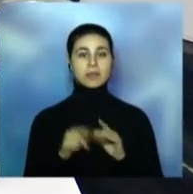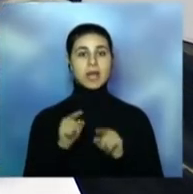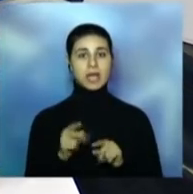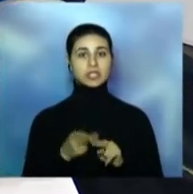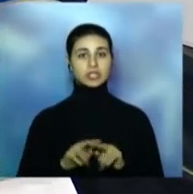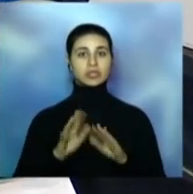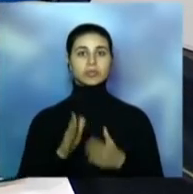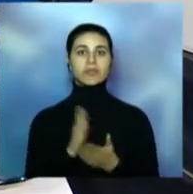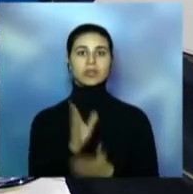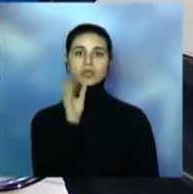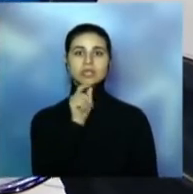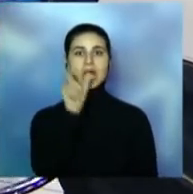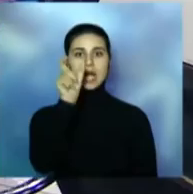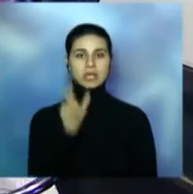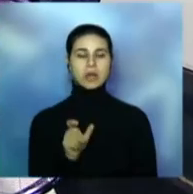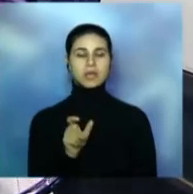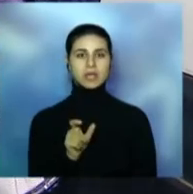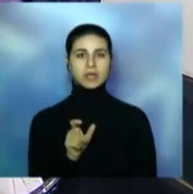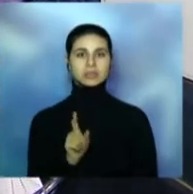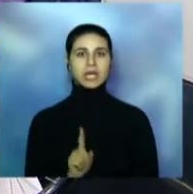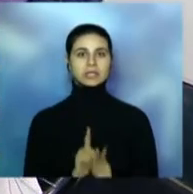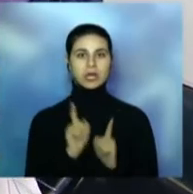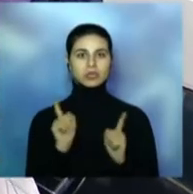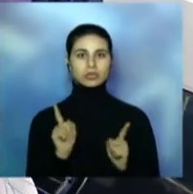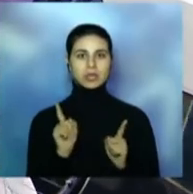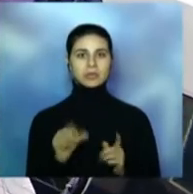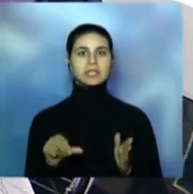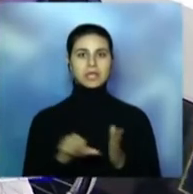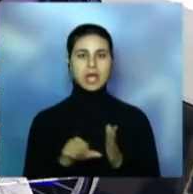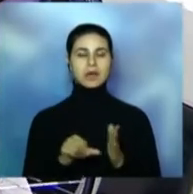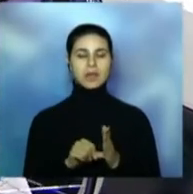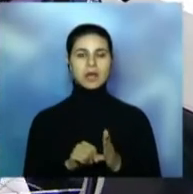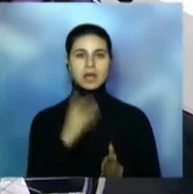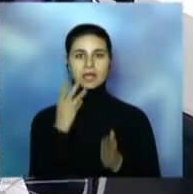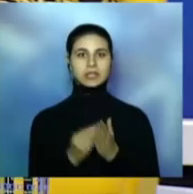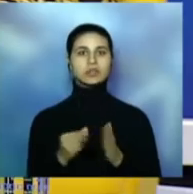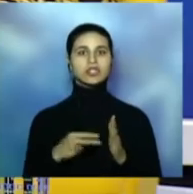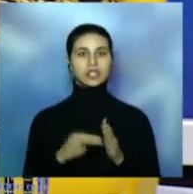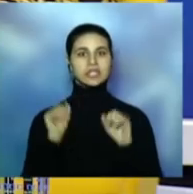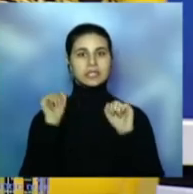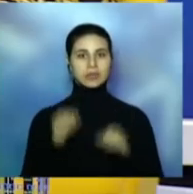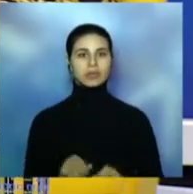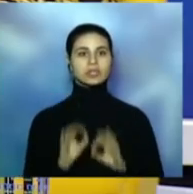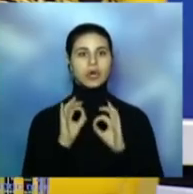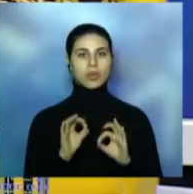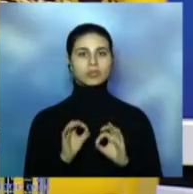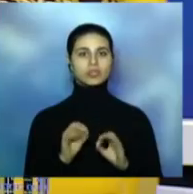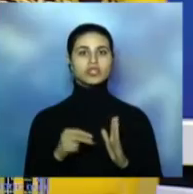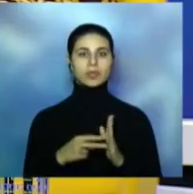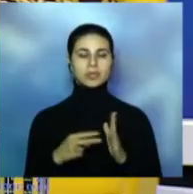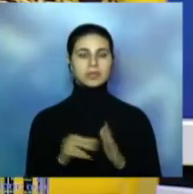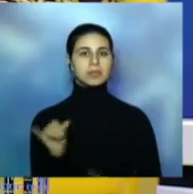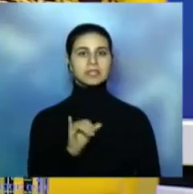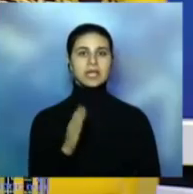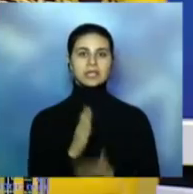ის შემთხვევაა, როდესაც ადამიანებს განსაკუთრებით დაეხმარა საკუთარი შესაძლებლობების ობიექტურად შეფასება.